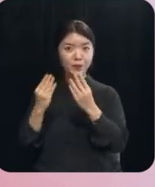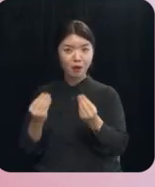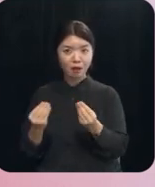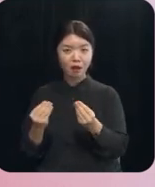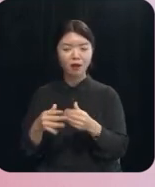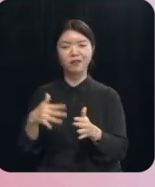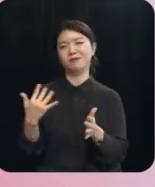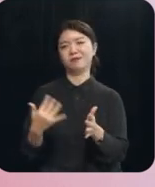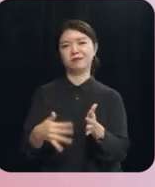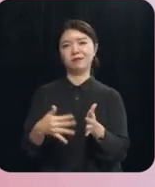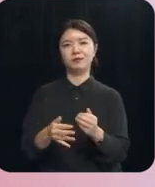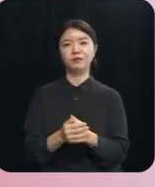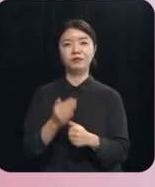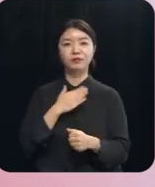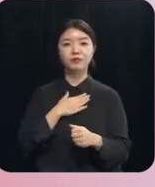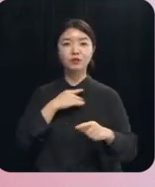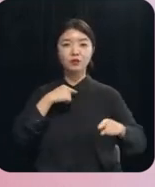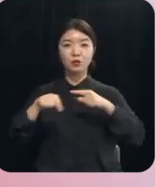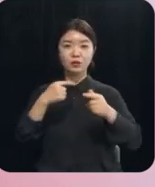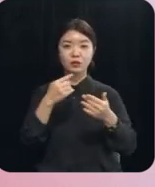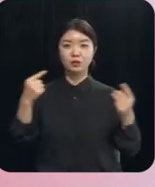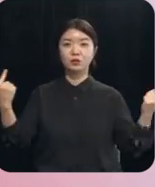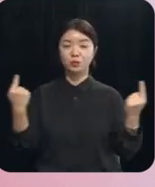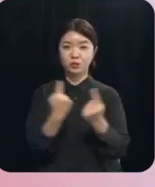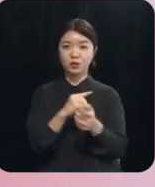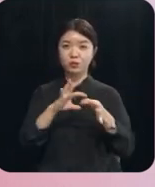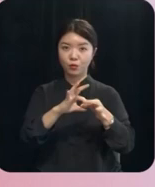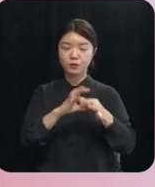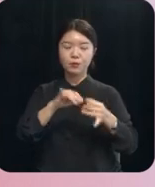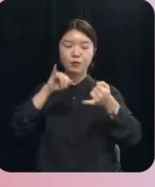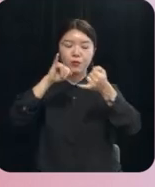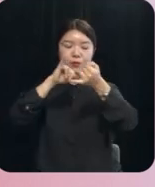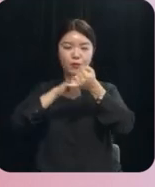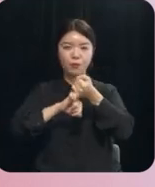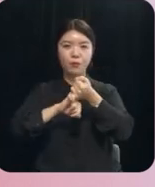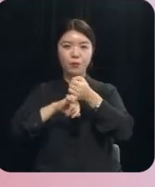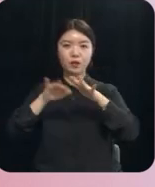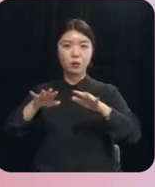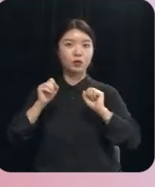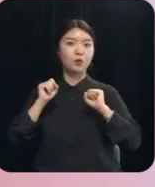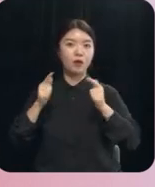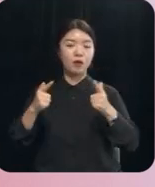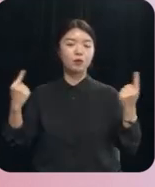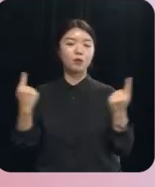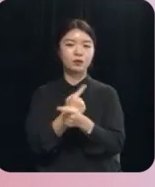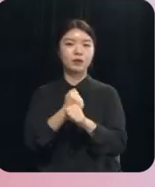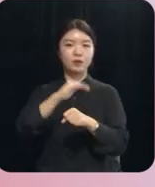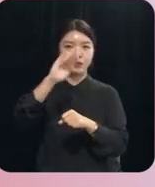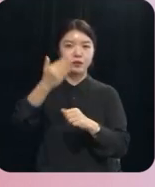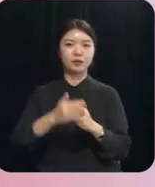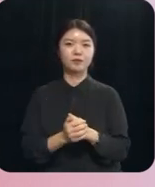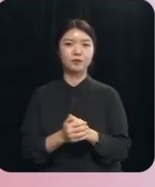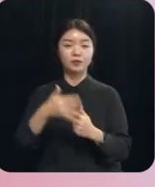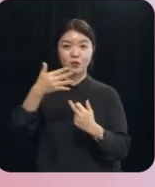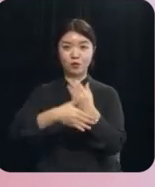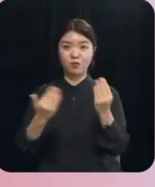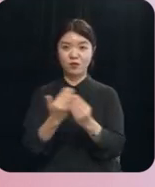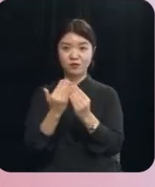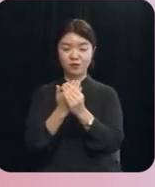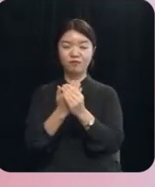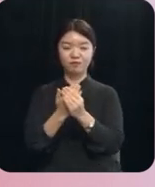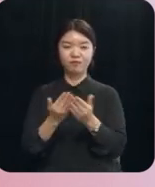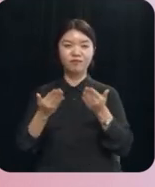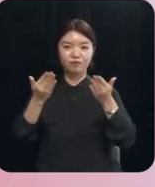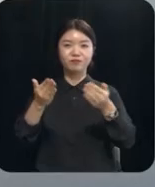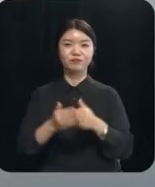저는 정치교체를 통해서 반드시 이번 기회에 교체를 해야 됩니다. 서귀포의 네. 발전을